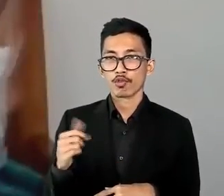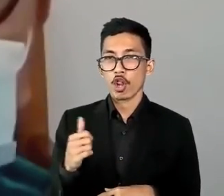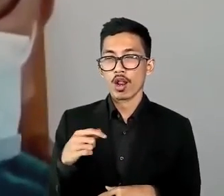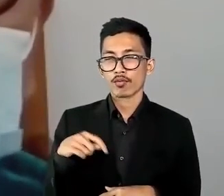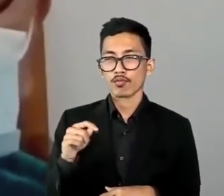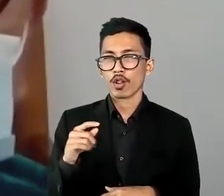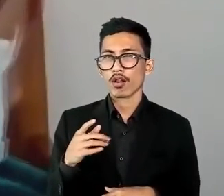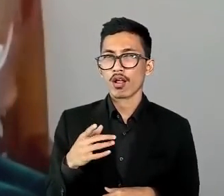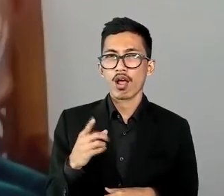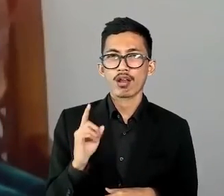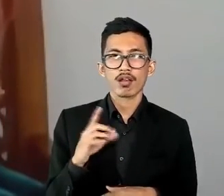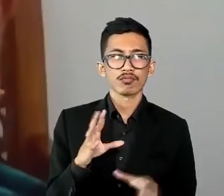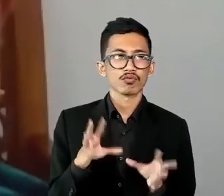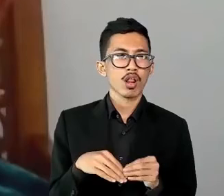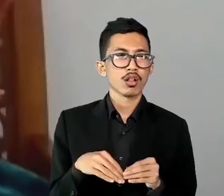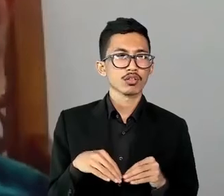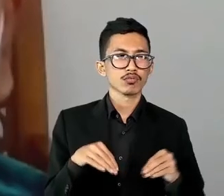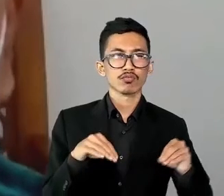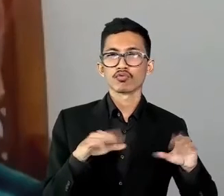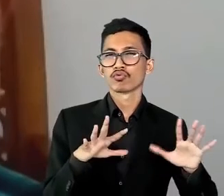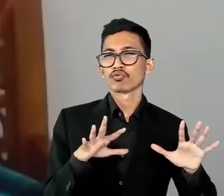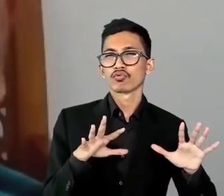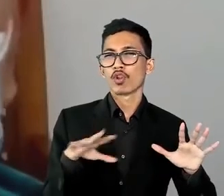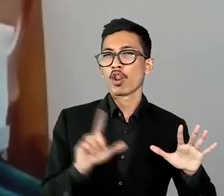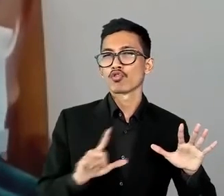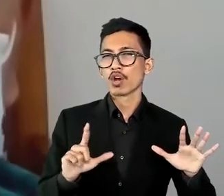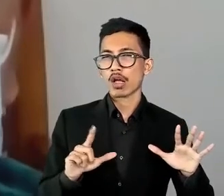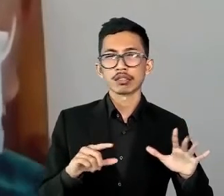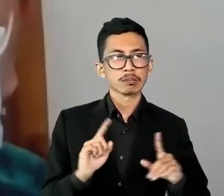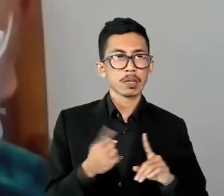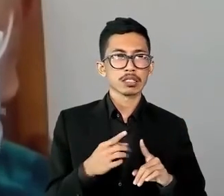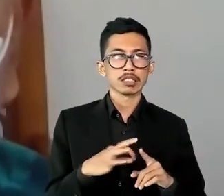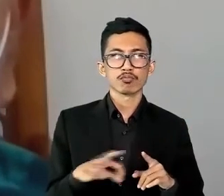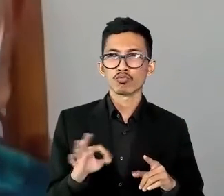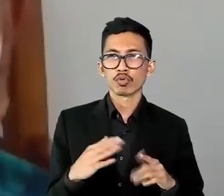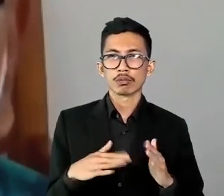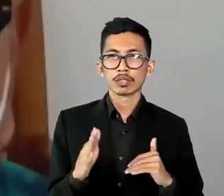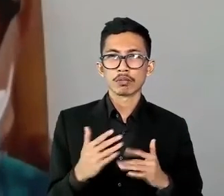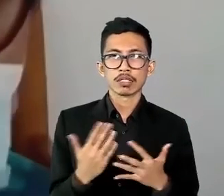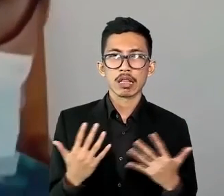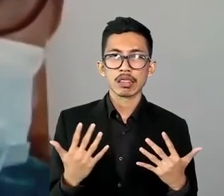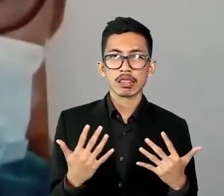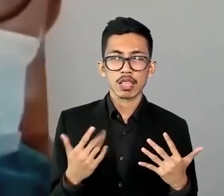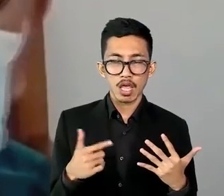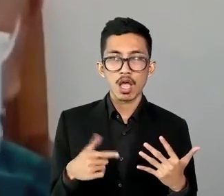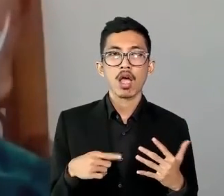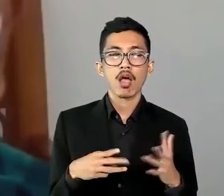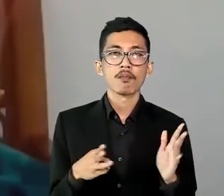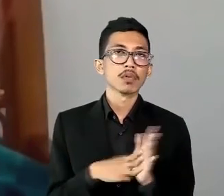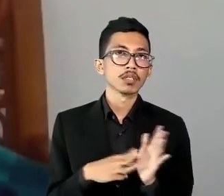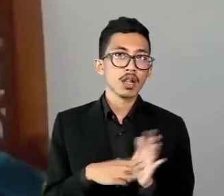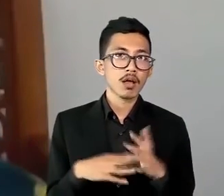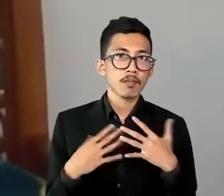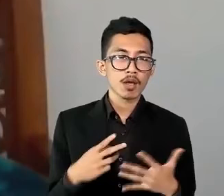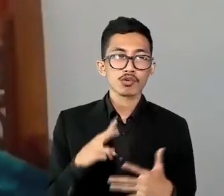ada sekitar 10 padukuhan, jumlah 11.000 lebih. Yang menjadi kendala kami adalah pada